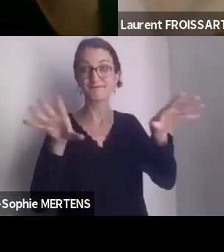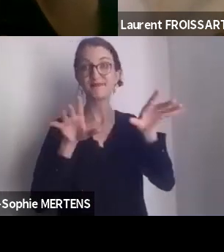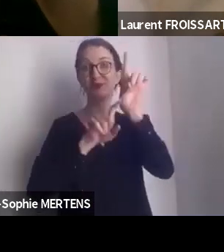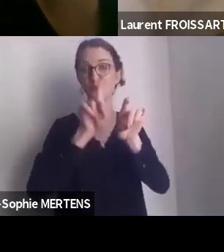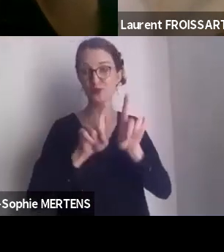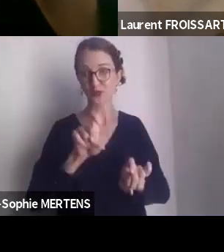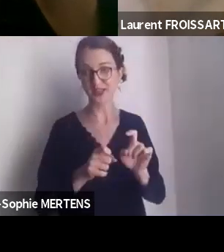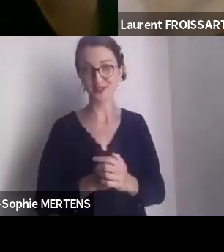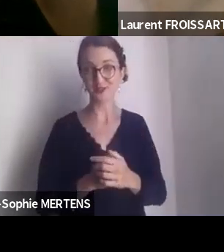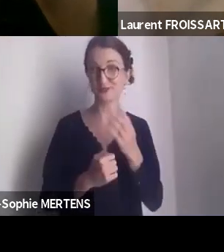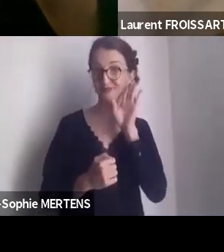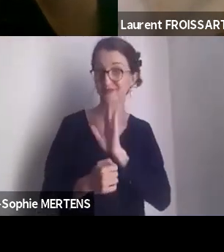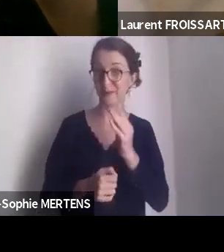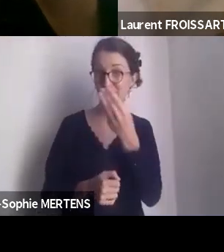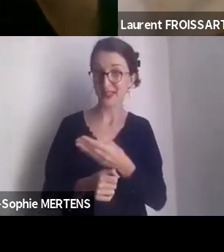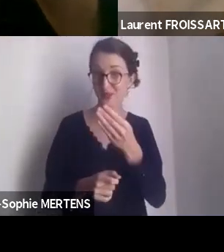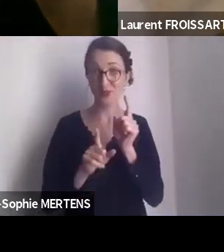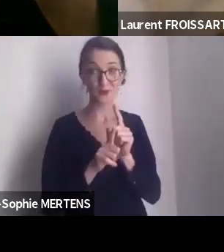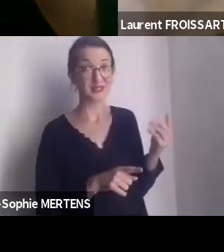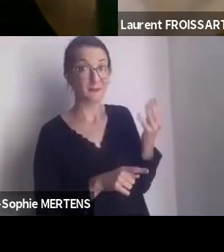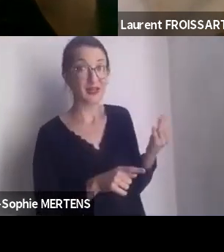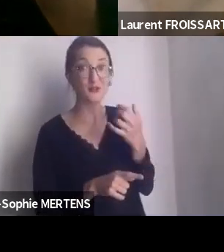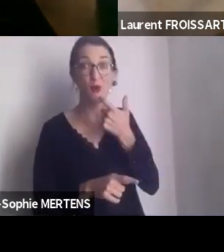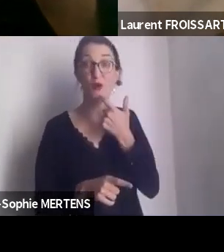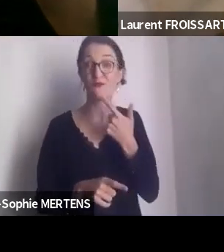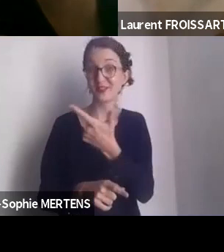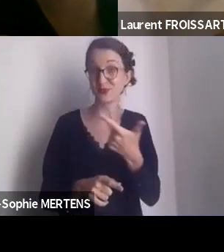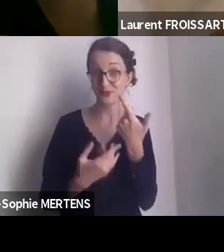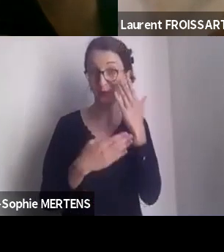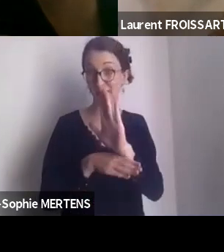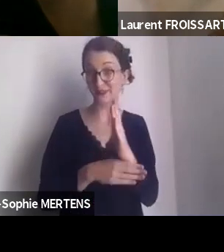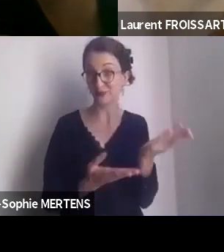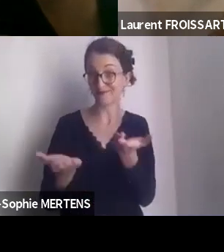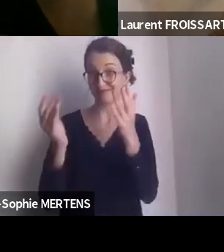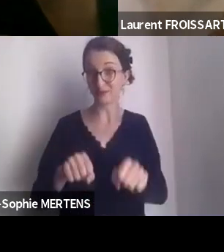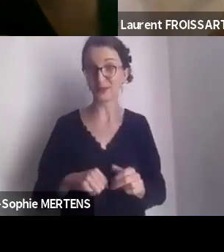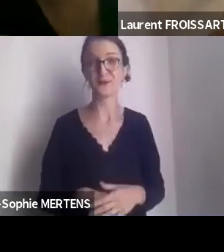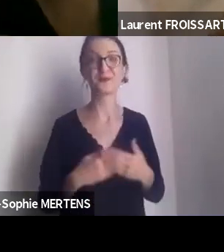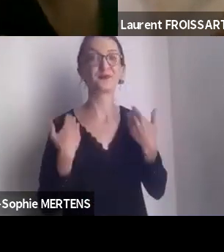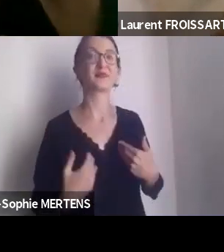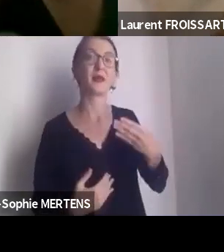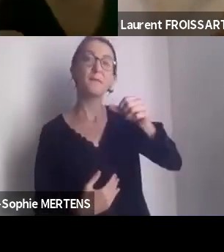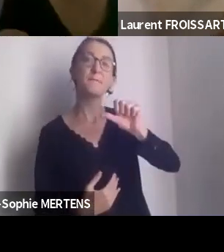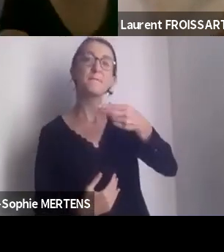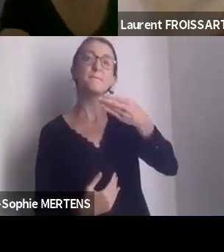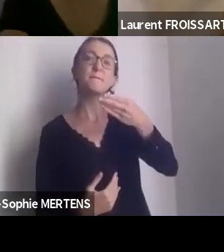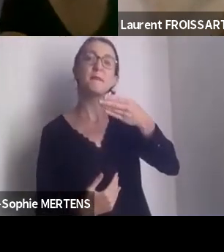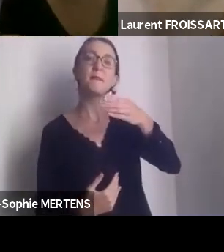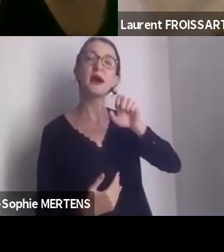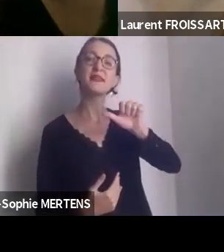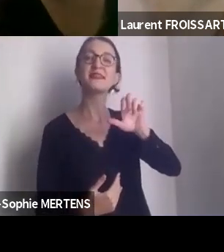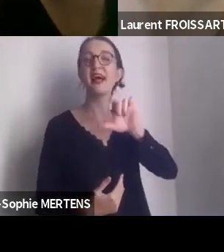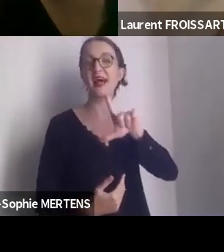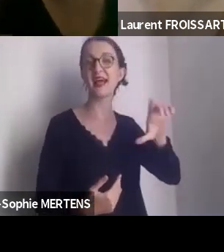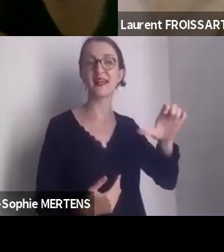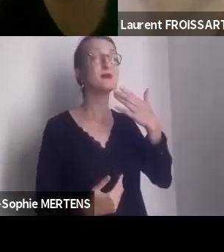Manaël et Mathieu, si vous voulez vous présenter rapidement. Merci Laura, bonjour à tous. Ravie de vous